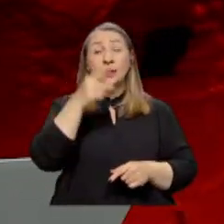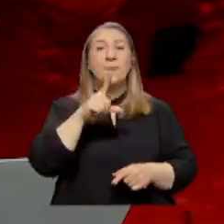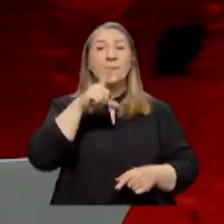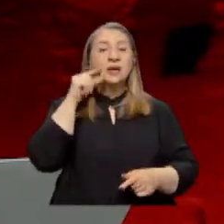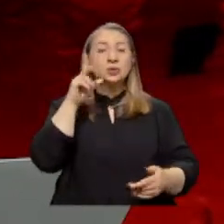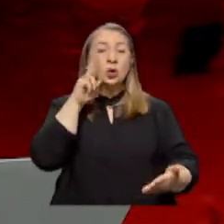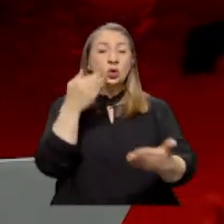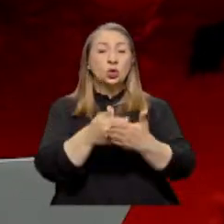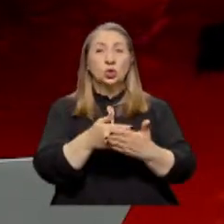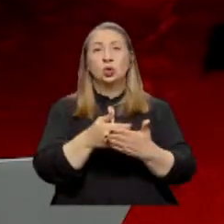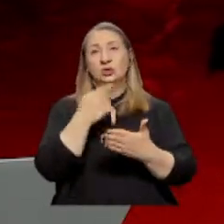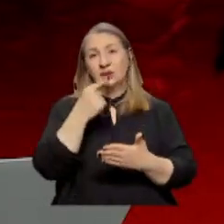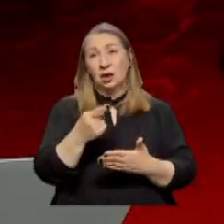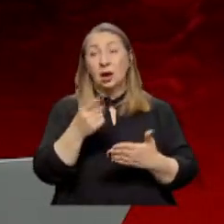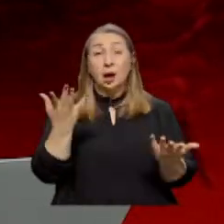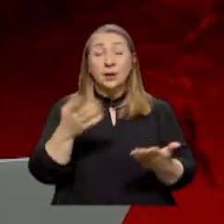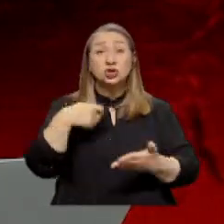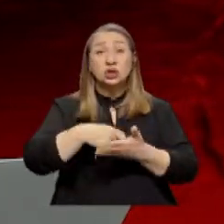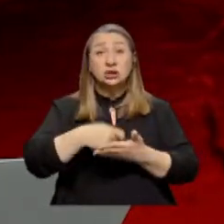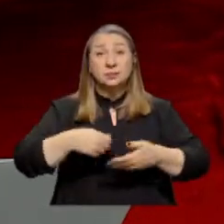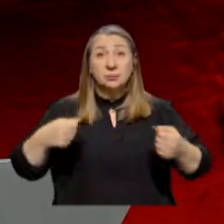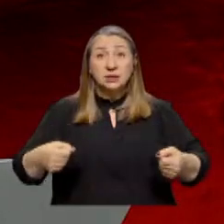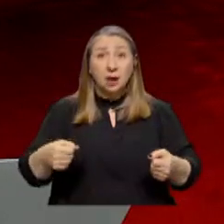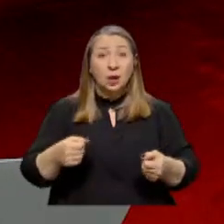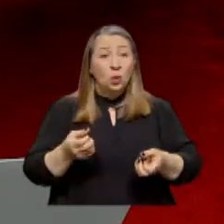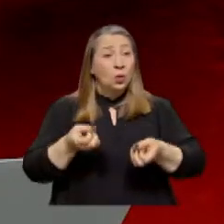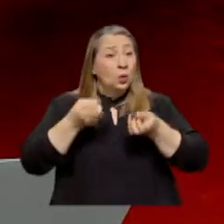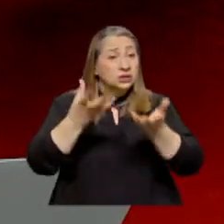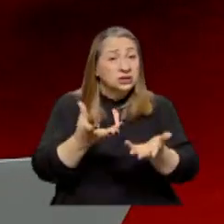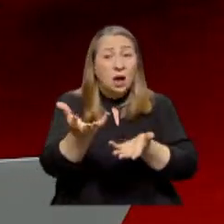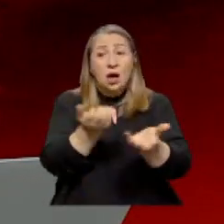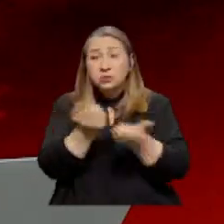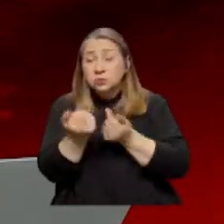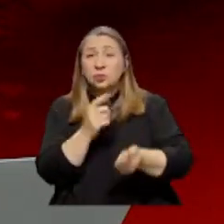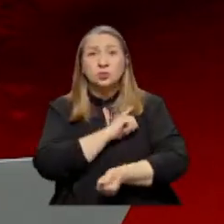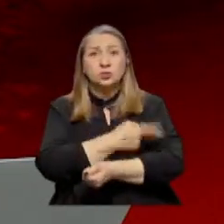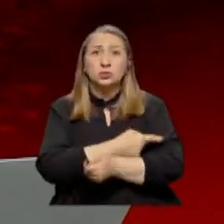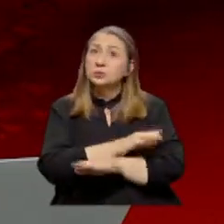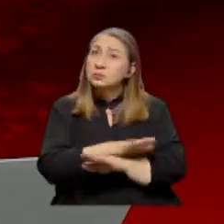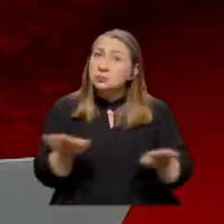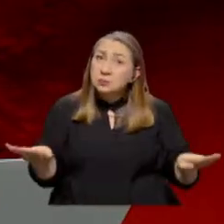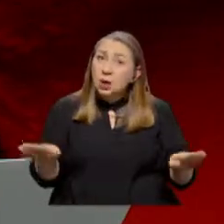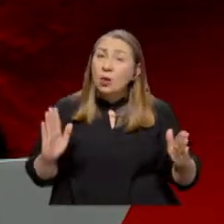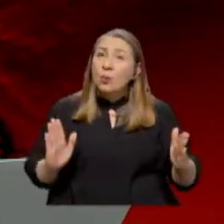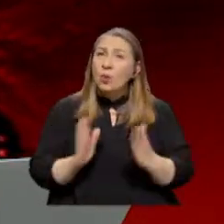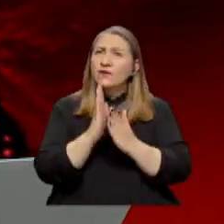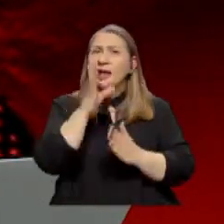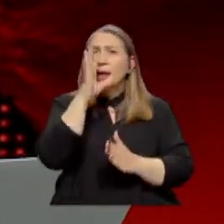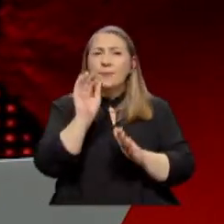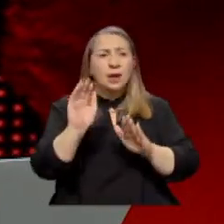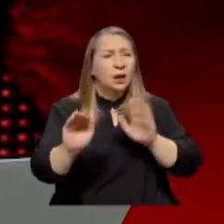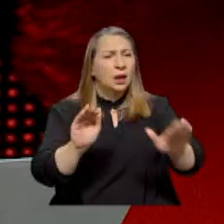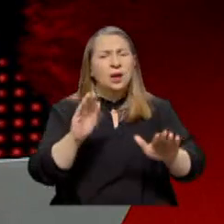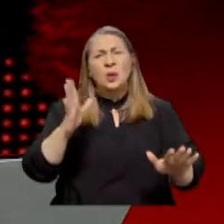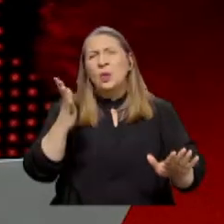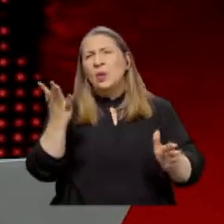Mayıs sonunu işaret etti. Ama çarşı pazarda üreticinin de tüketicinin de gücü kalmadı. Muhalefet kime dokunsa